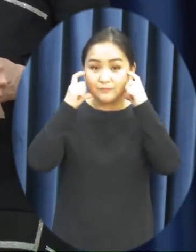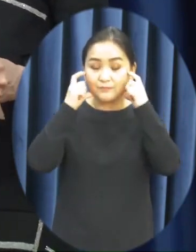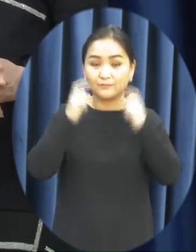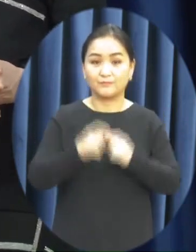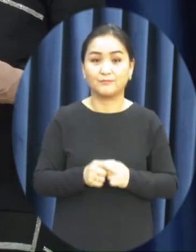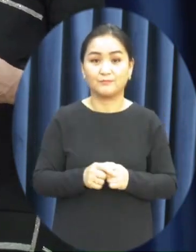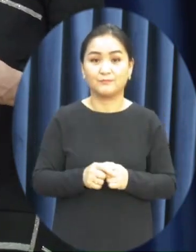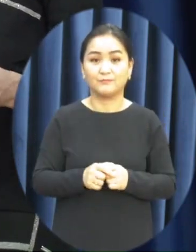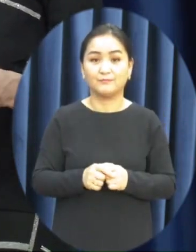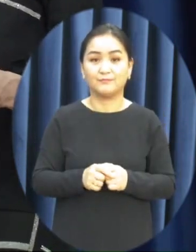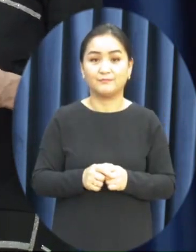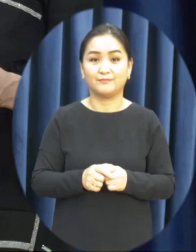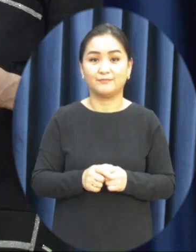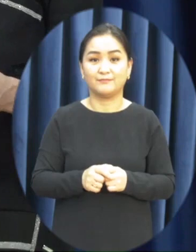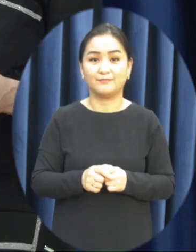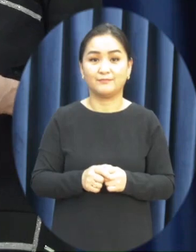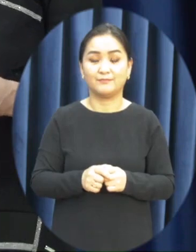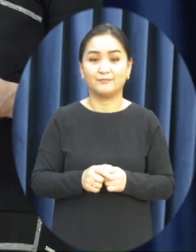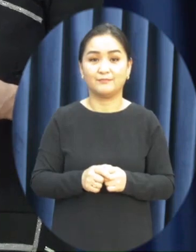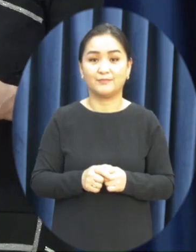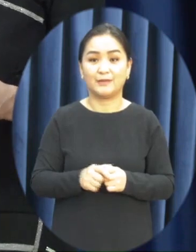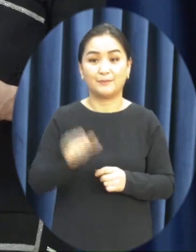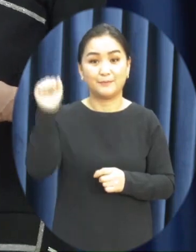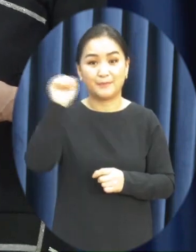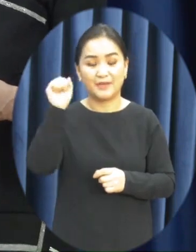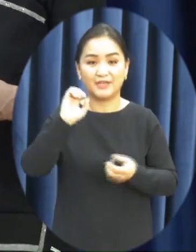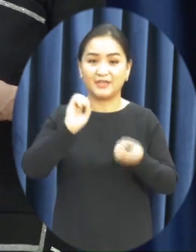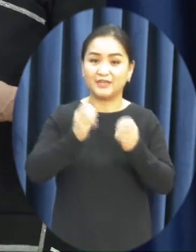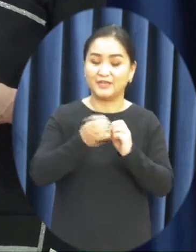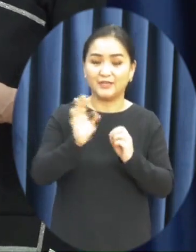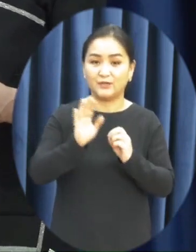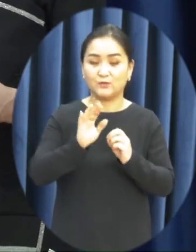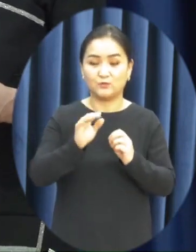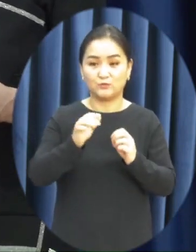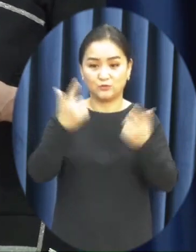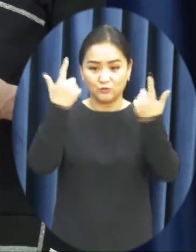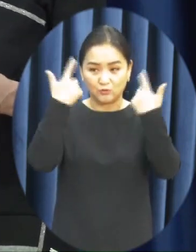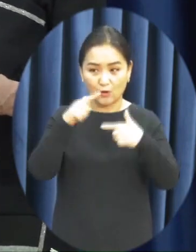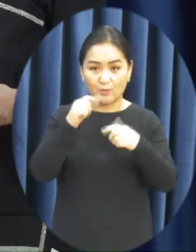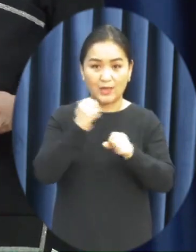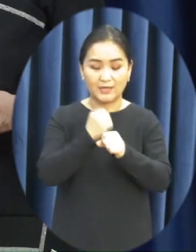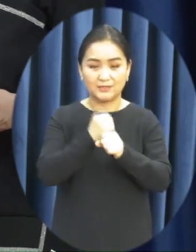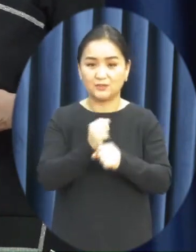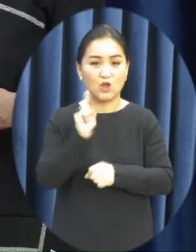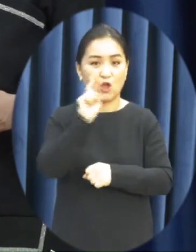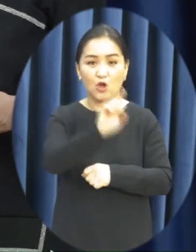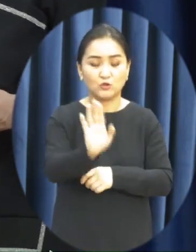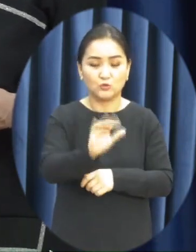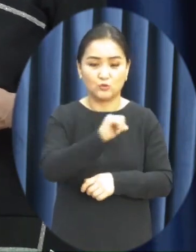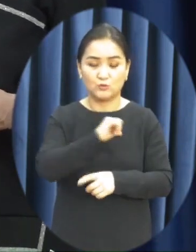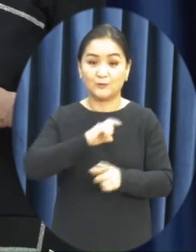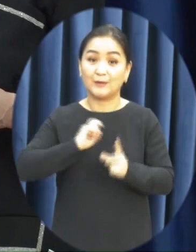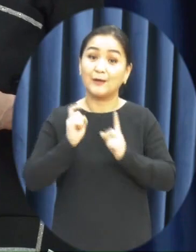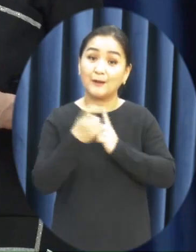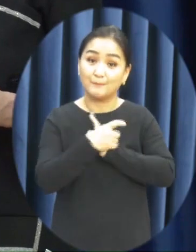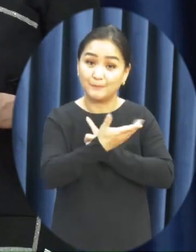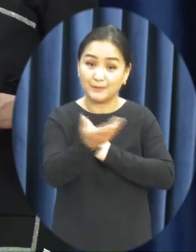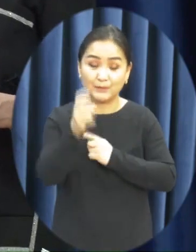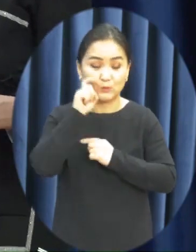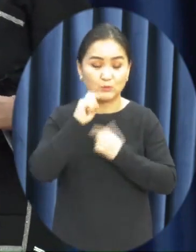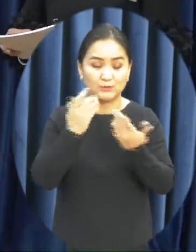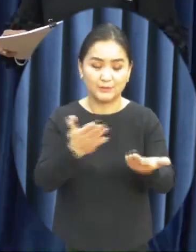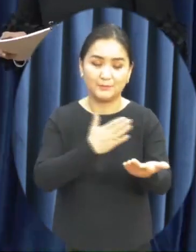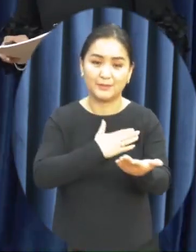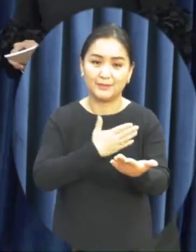གི ཟདོག གཁུས གསུས ནས སྡིག སྤྱིག རྩ ཁསྱི ཁཆ ཁསུ